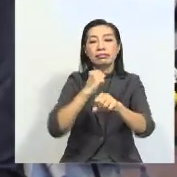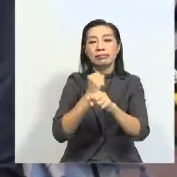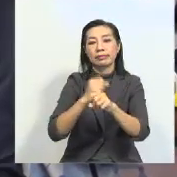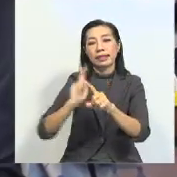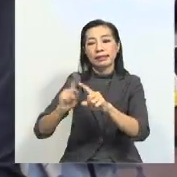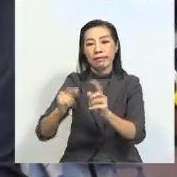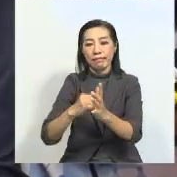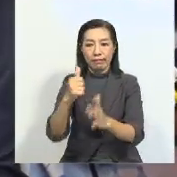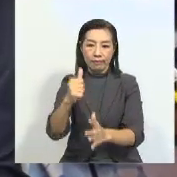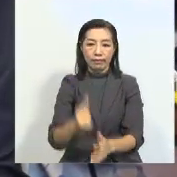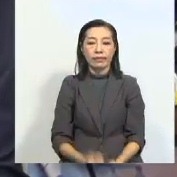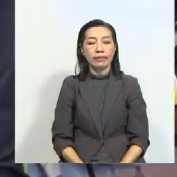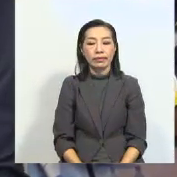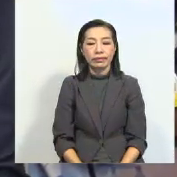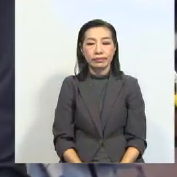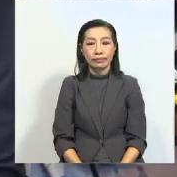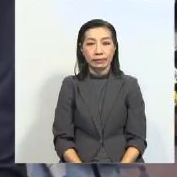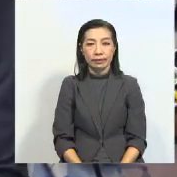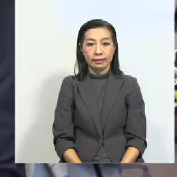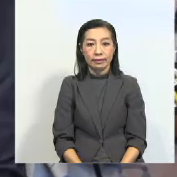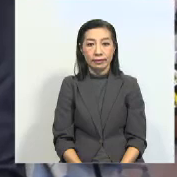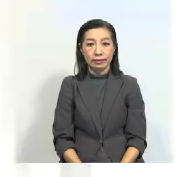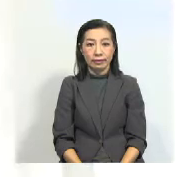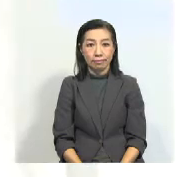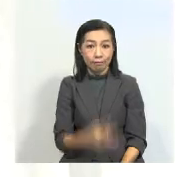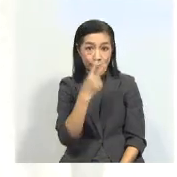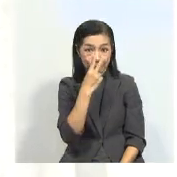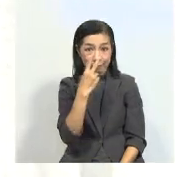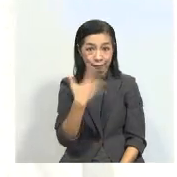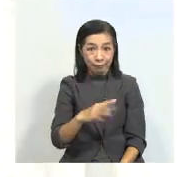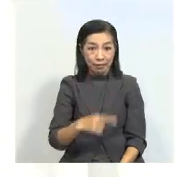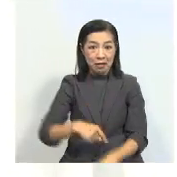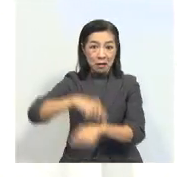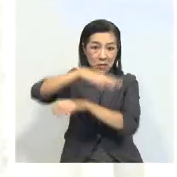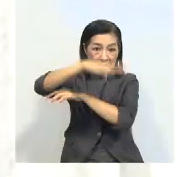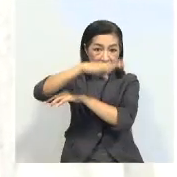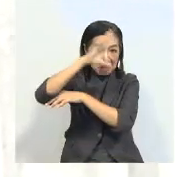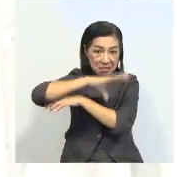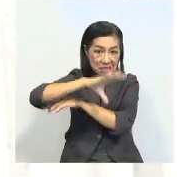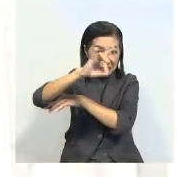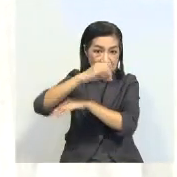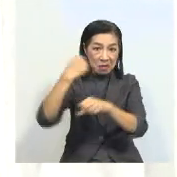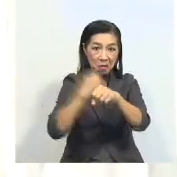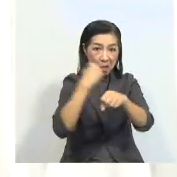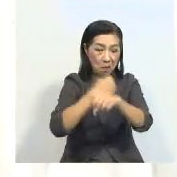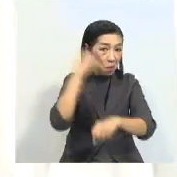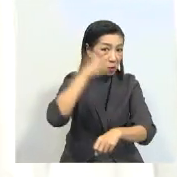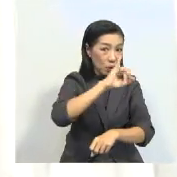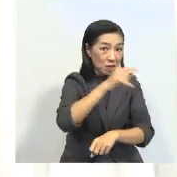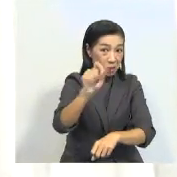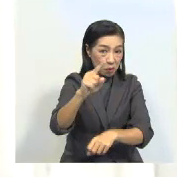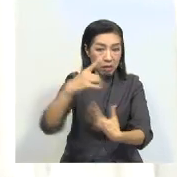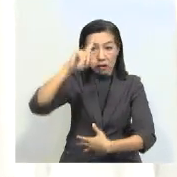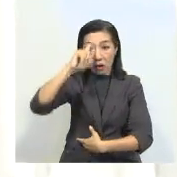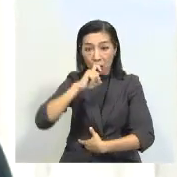ทุกอย่างก็จะทำได ้ ฟังเขาซ้อมน ะ ตอนเย็น4โมงถึง2ทุ่มทุกวันวันหยุด8โม